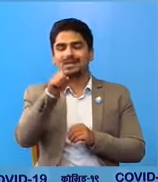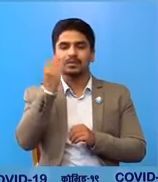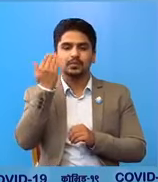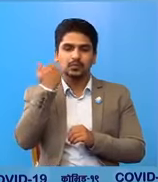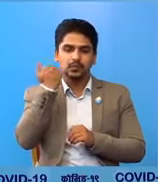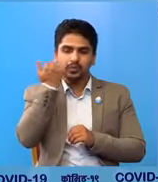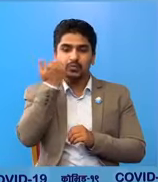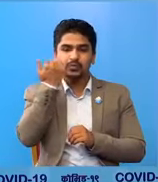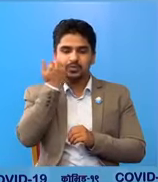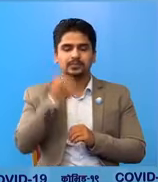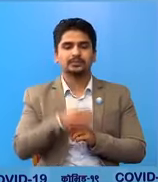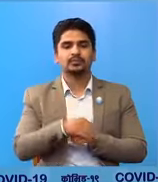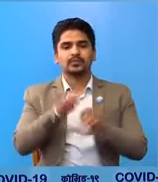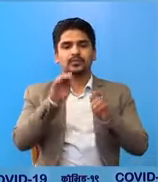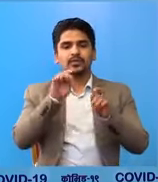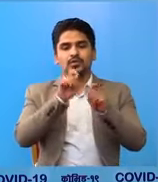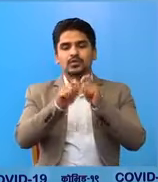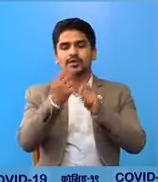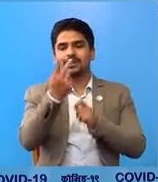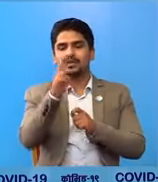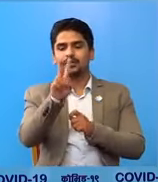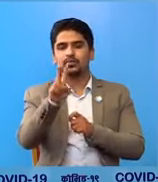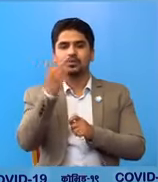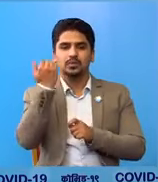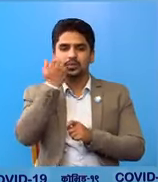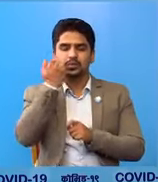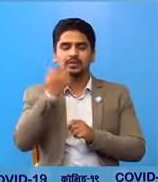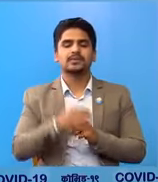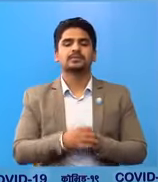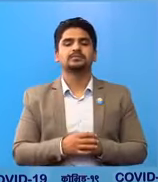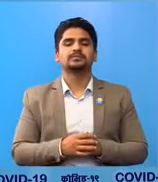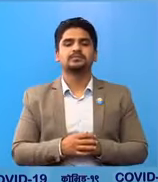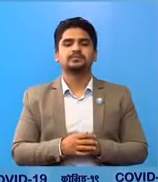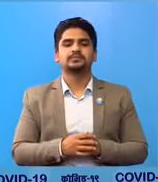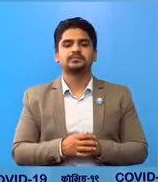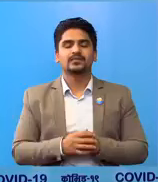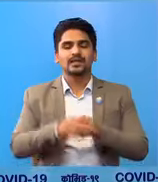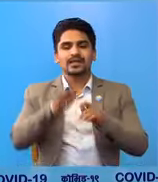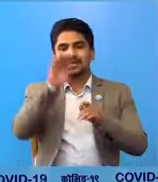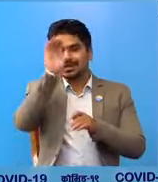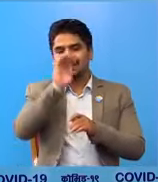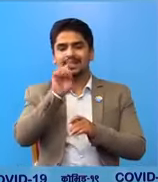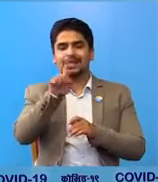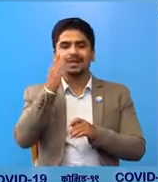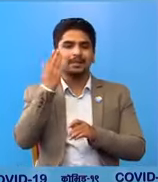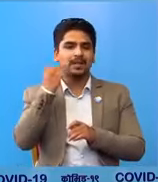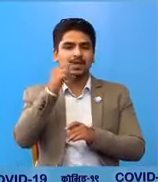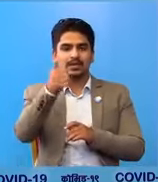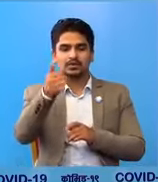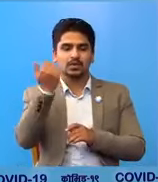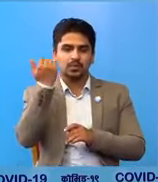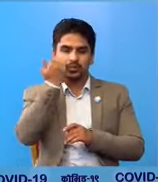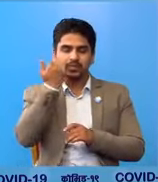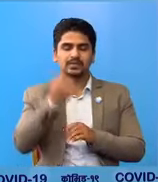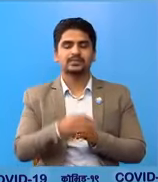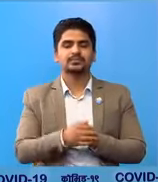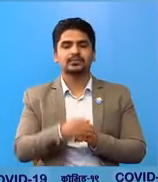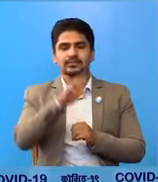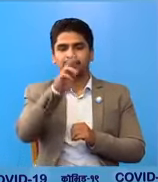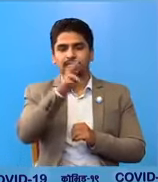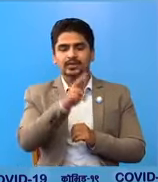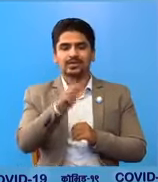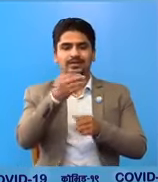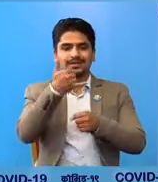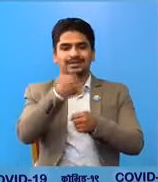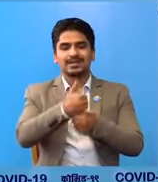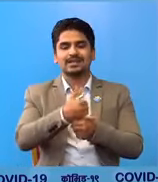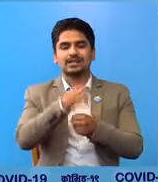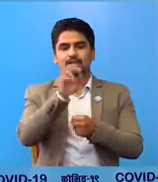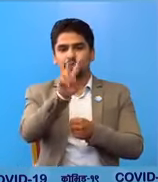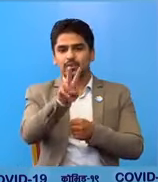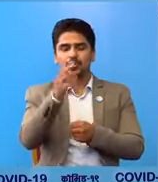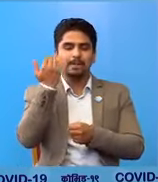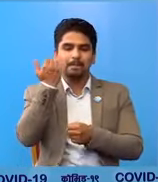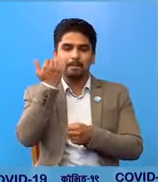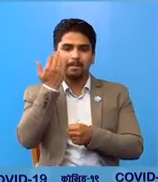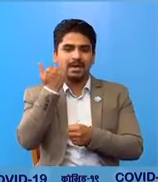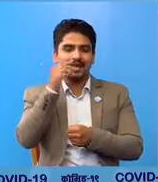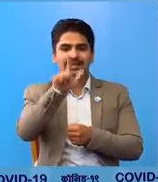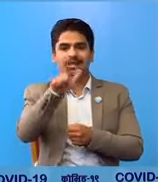प